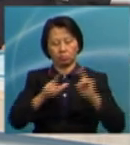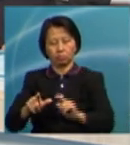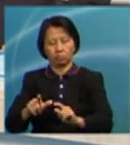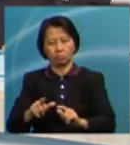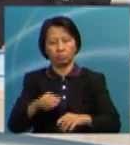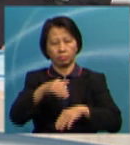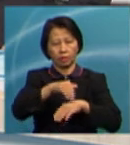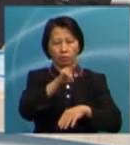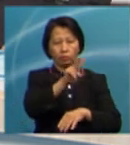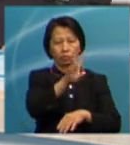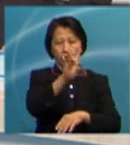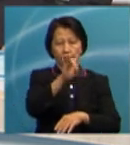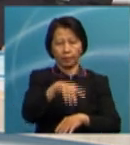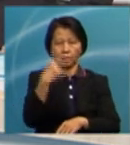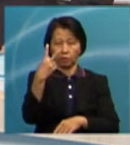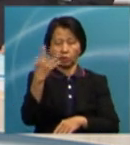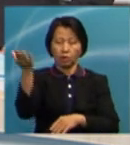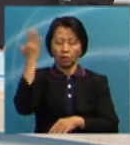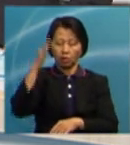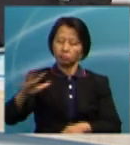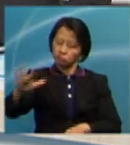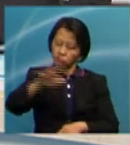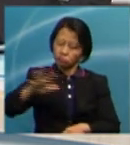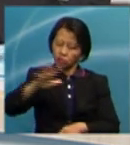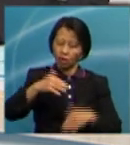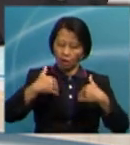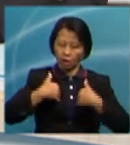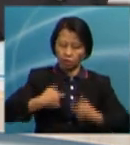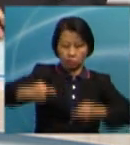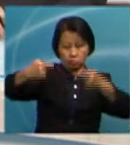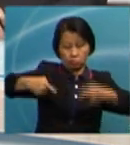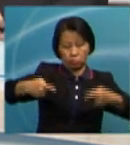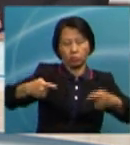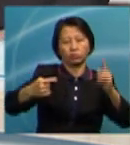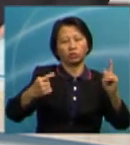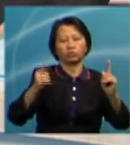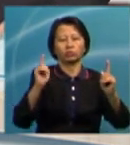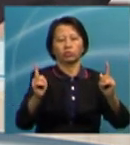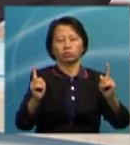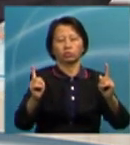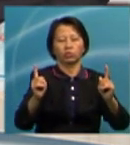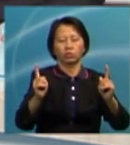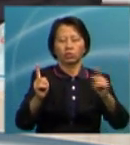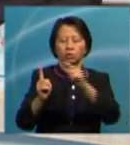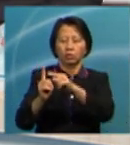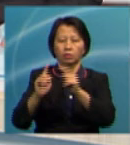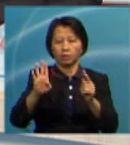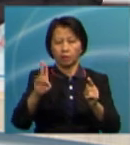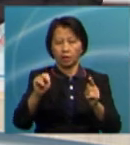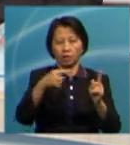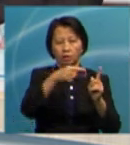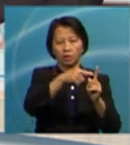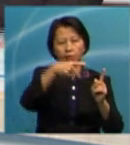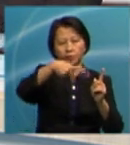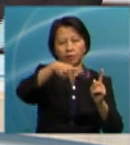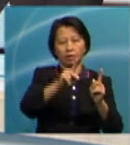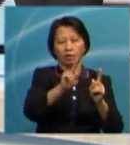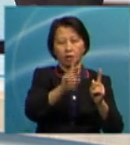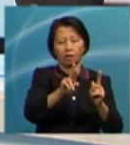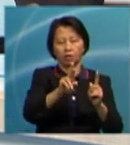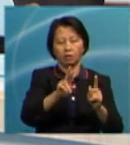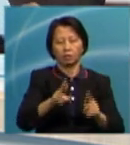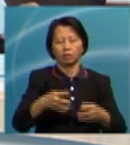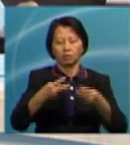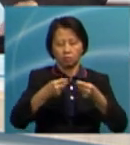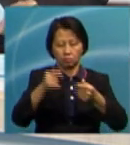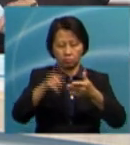Sarawak pada 28 Februari lalu dijangka menyaksikan pertandingan satu lawan satu antara BN dan PKR perjalanan